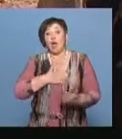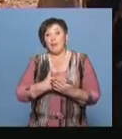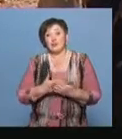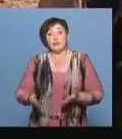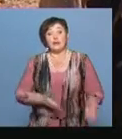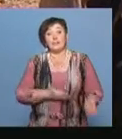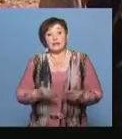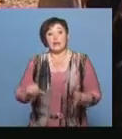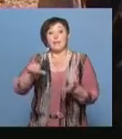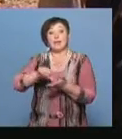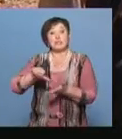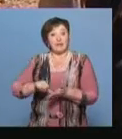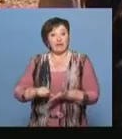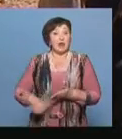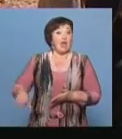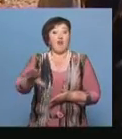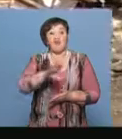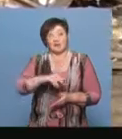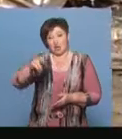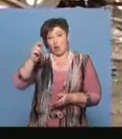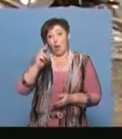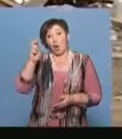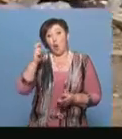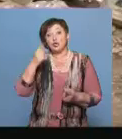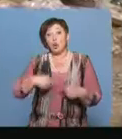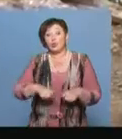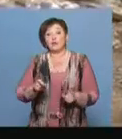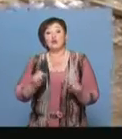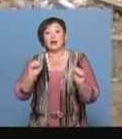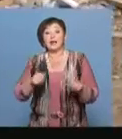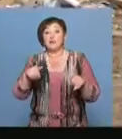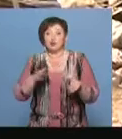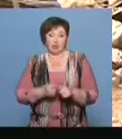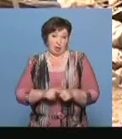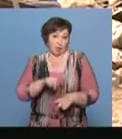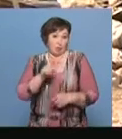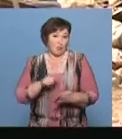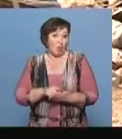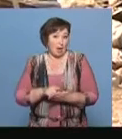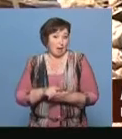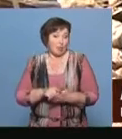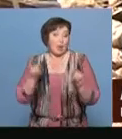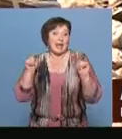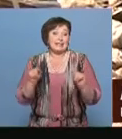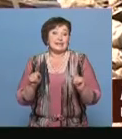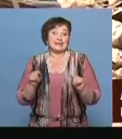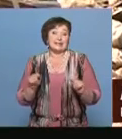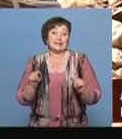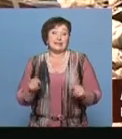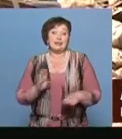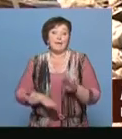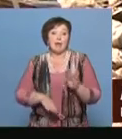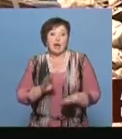пригласили представителей, пожалуй, всех госорганов, которые могли бы решить эту проблему. Здесь просто-напросто, скажем так,